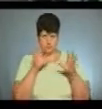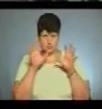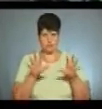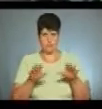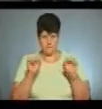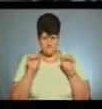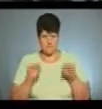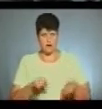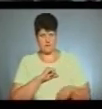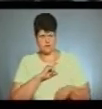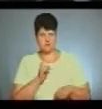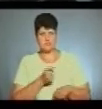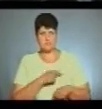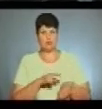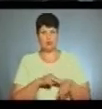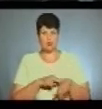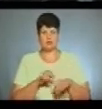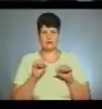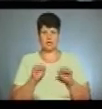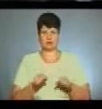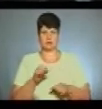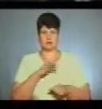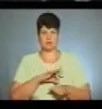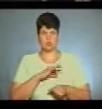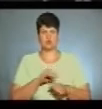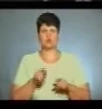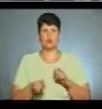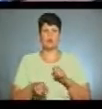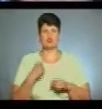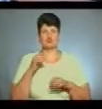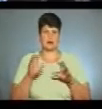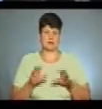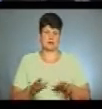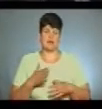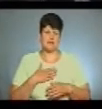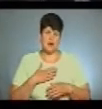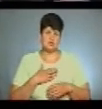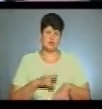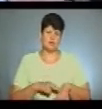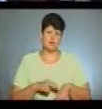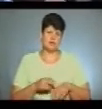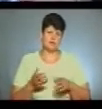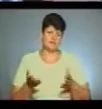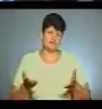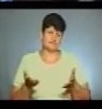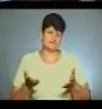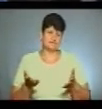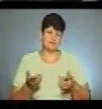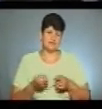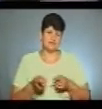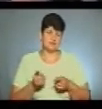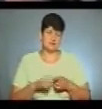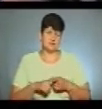силу поліції, яку може вона застосувати щодо порушника закону. Наша поліція, дитя нашого